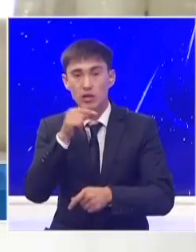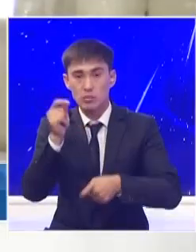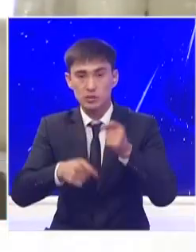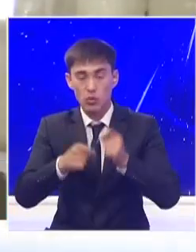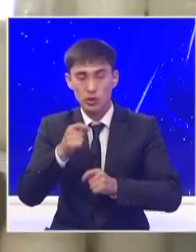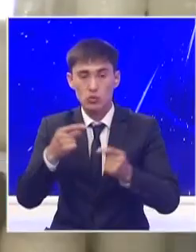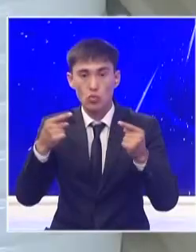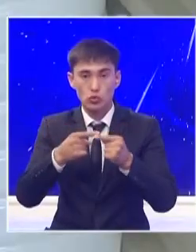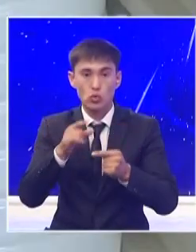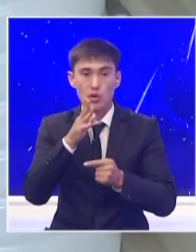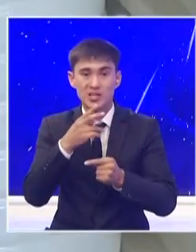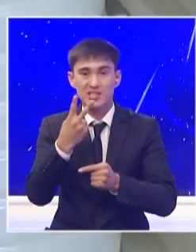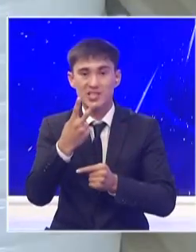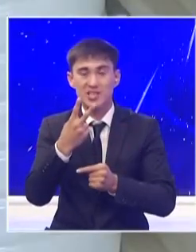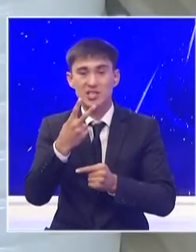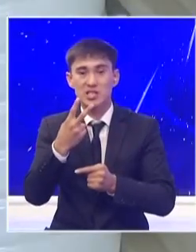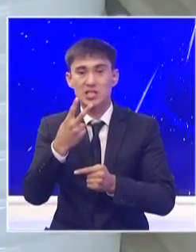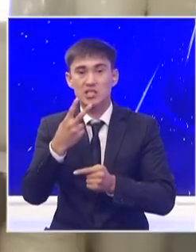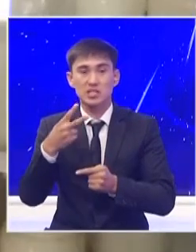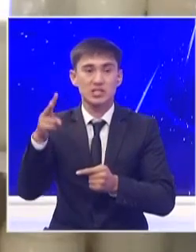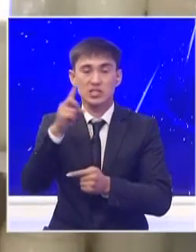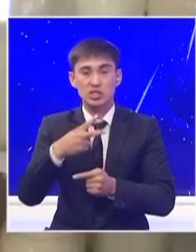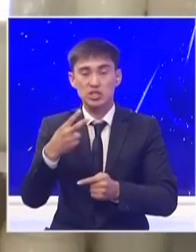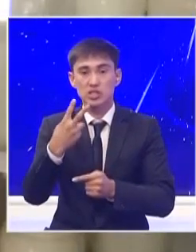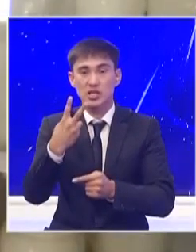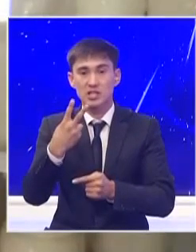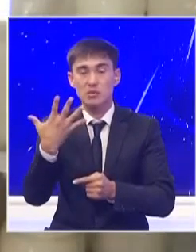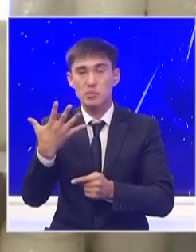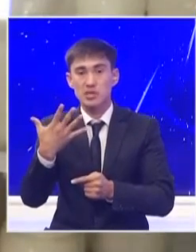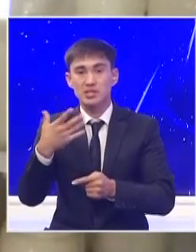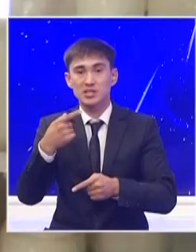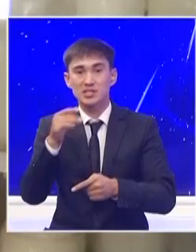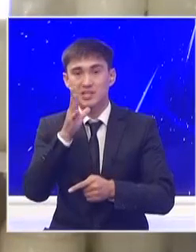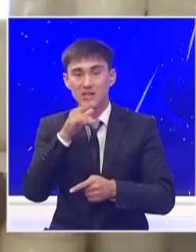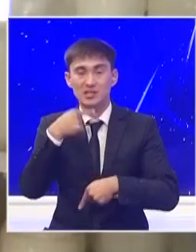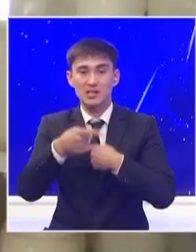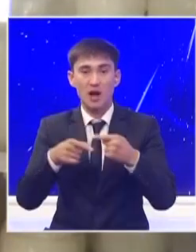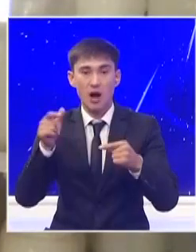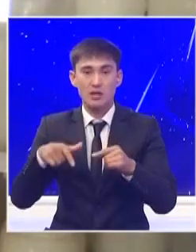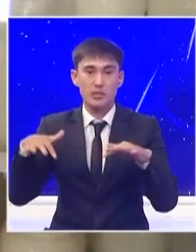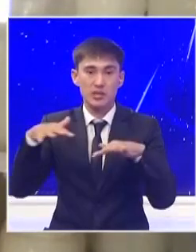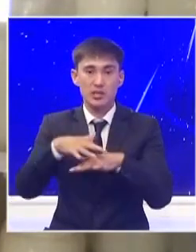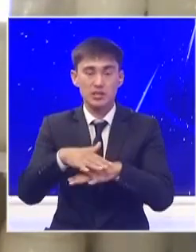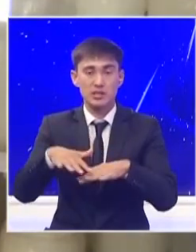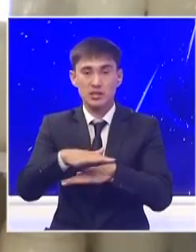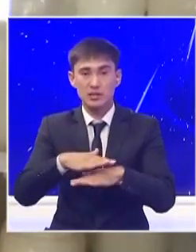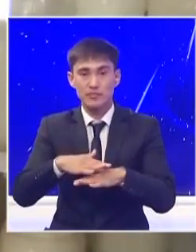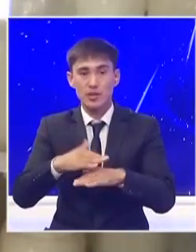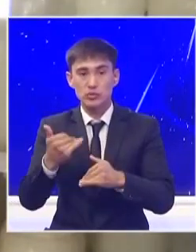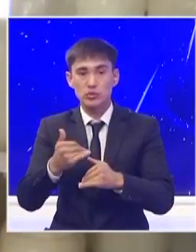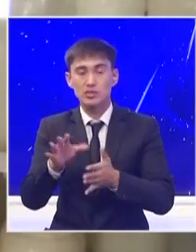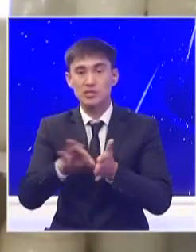Ол сол 2,5 сағат сайын. Сол сағат жетеді, кетама уже адамдар жиналады нәжде.